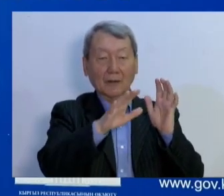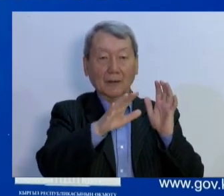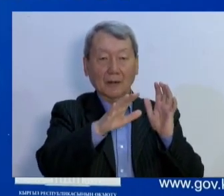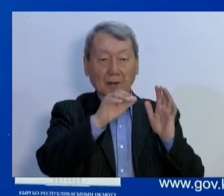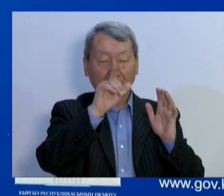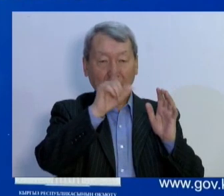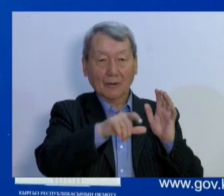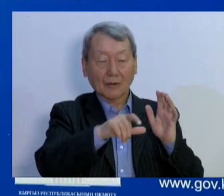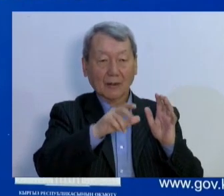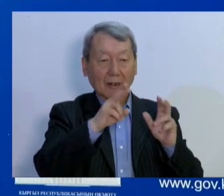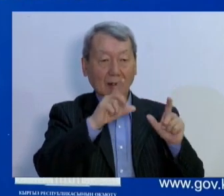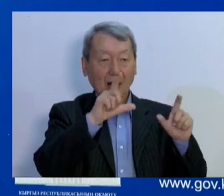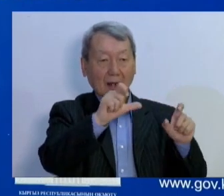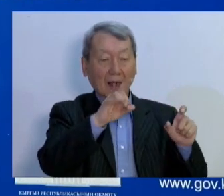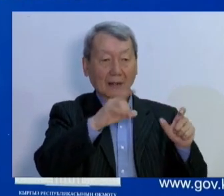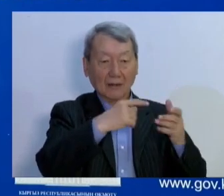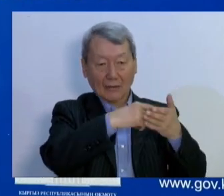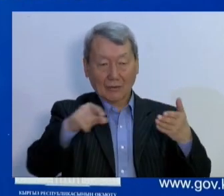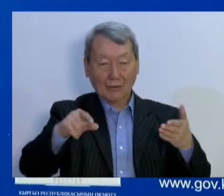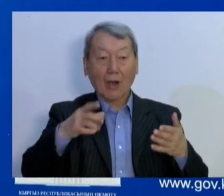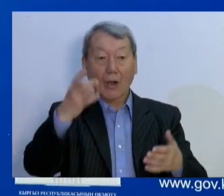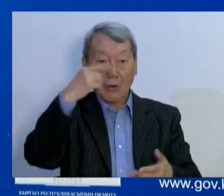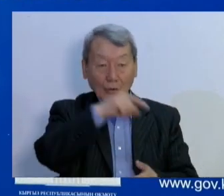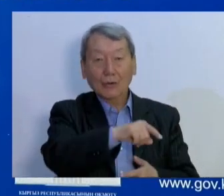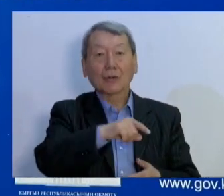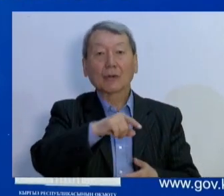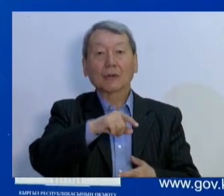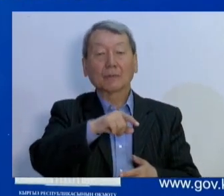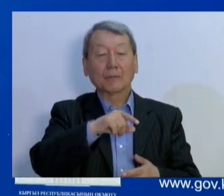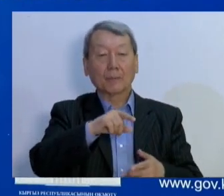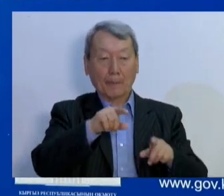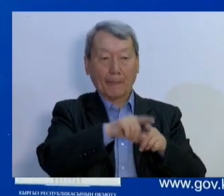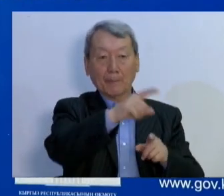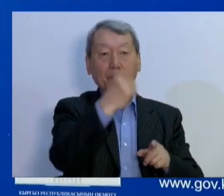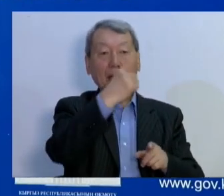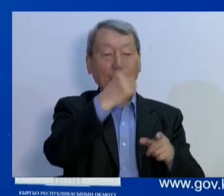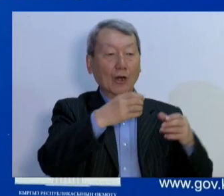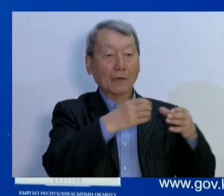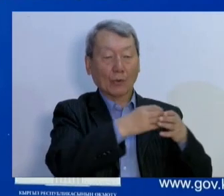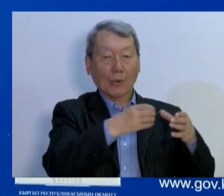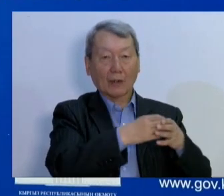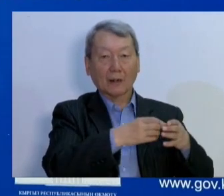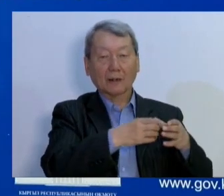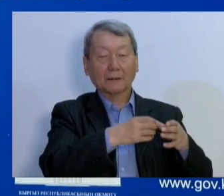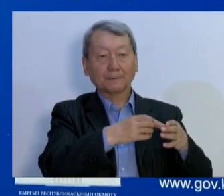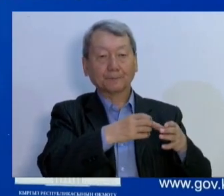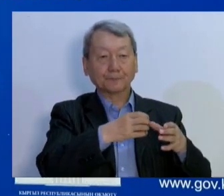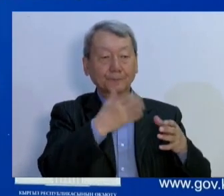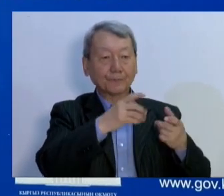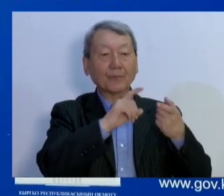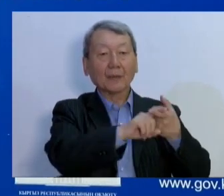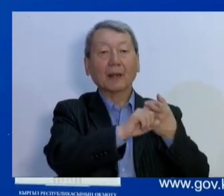жана көзөмөлдөн карантинден чыгарылып, бирок ошол эле учурда ушул биринчи категория